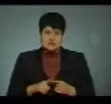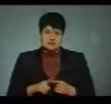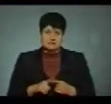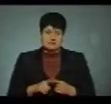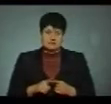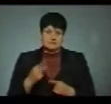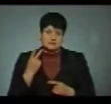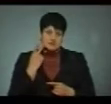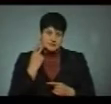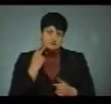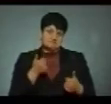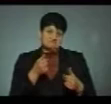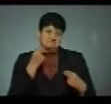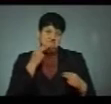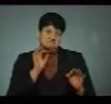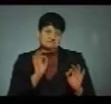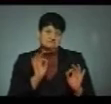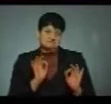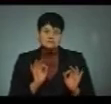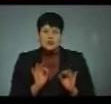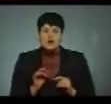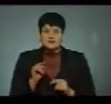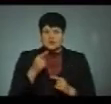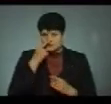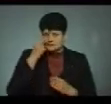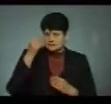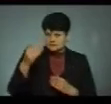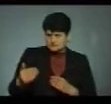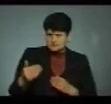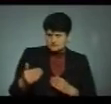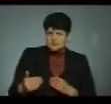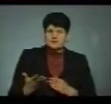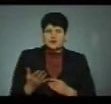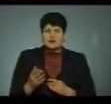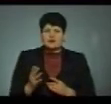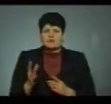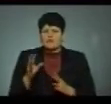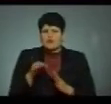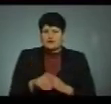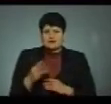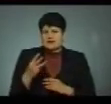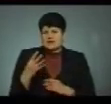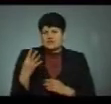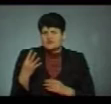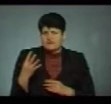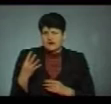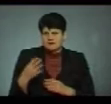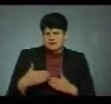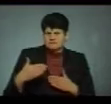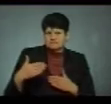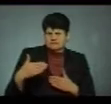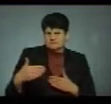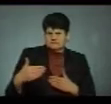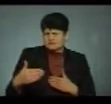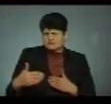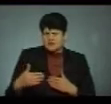як потенційно краще, і те, що віддаленіше і входить в якесь третє, четверте коло